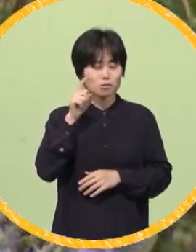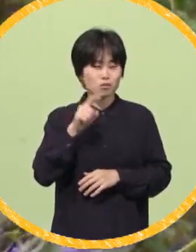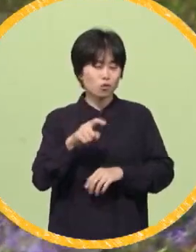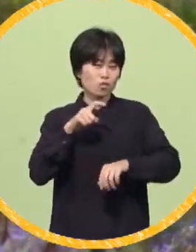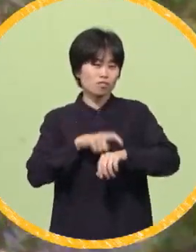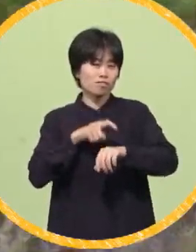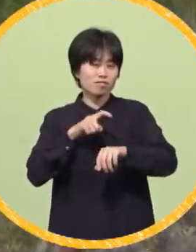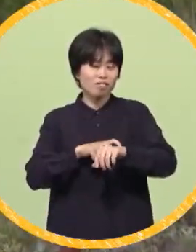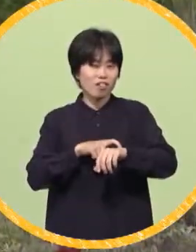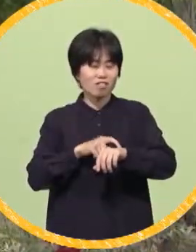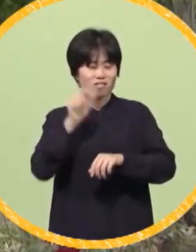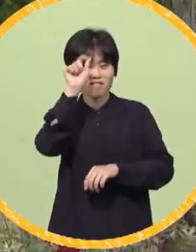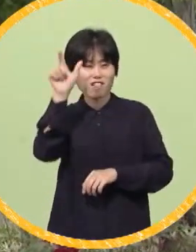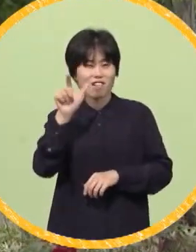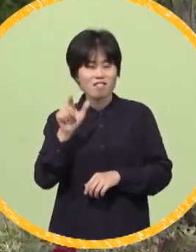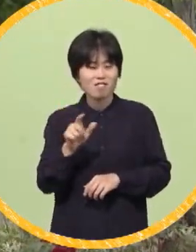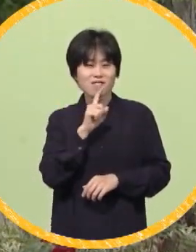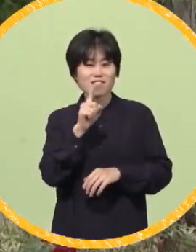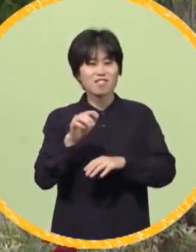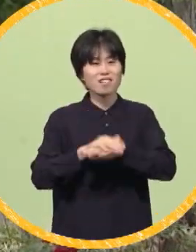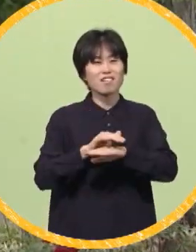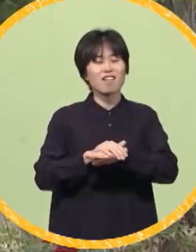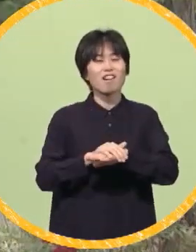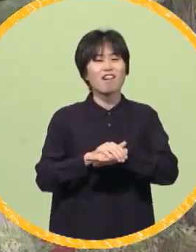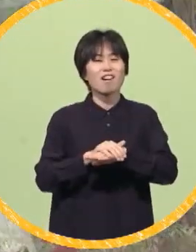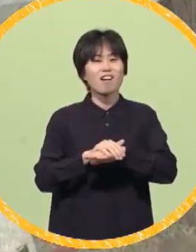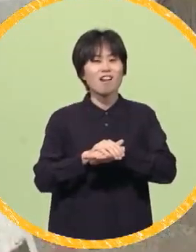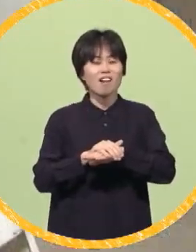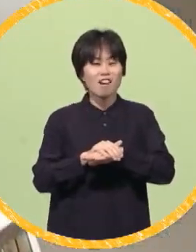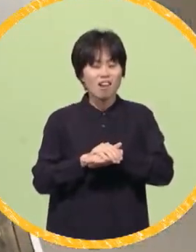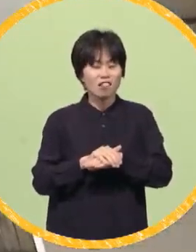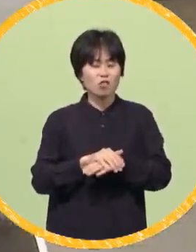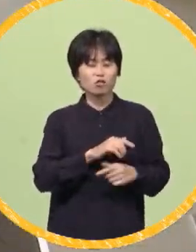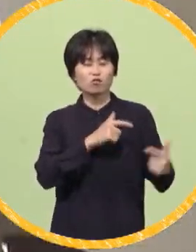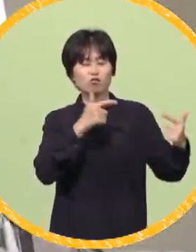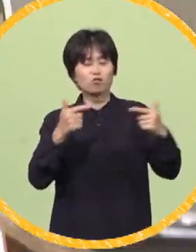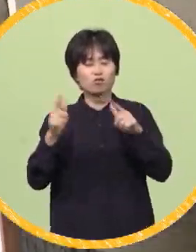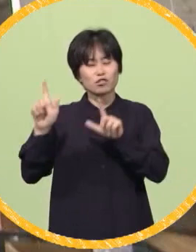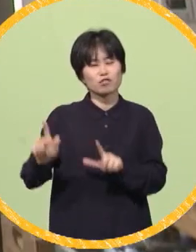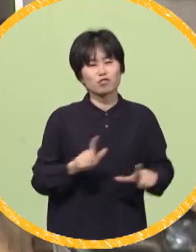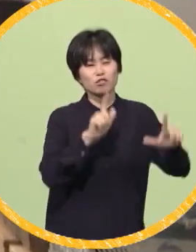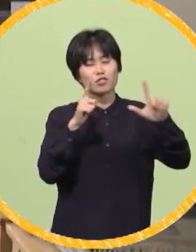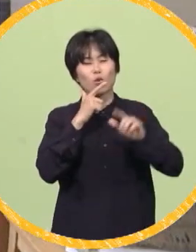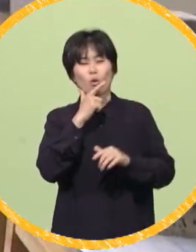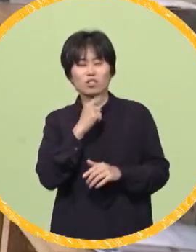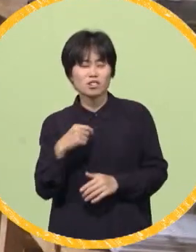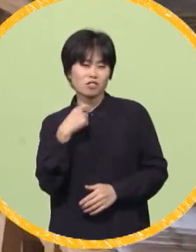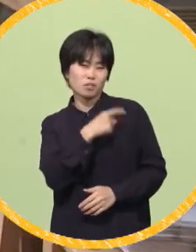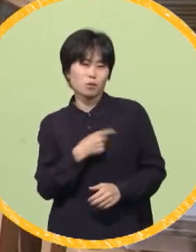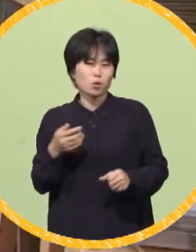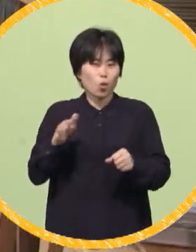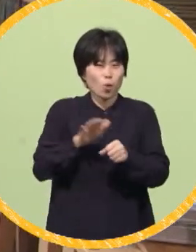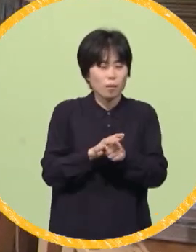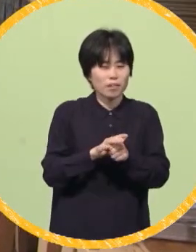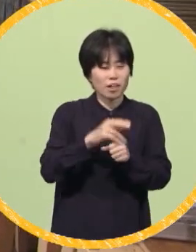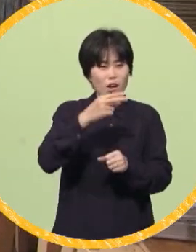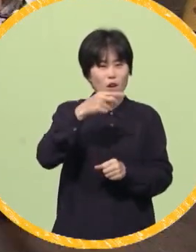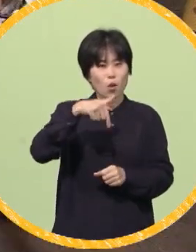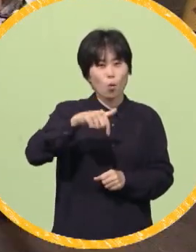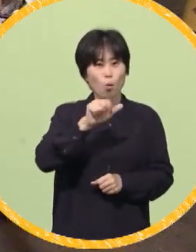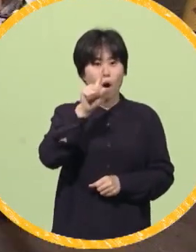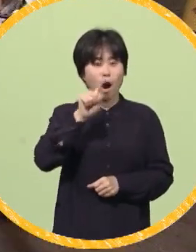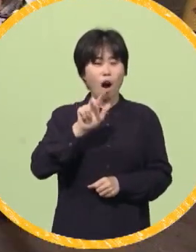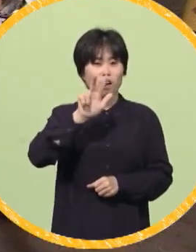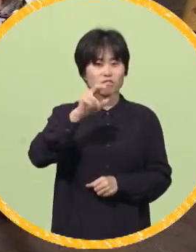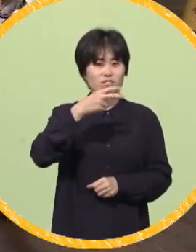をイタリアでドルチェファールニエンテというそうなんで、まあ、そういうのんびりした空間を作りたいっていう思いを込めて、ファールニエンテという